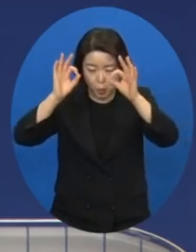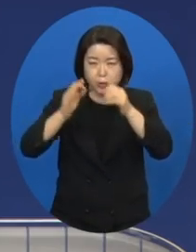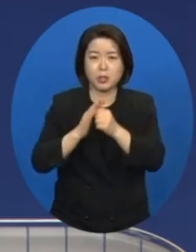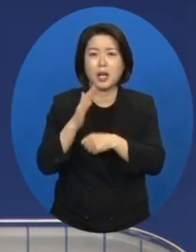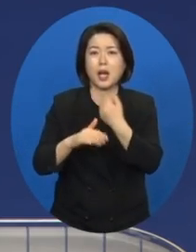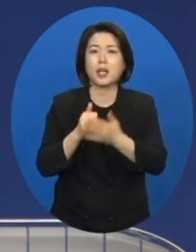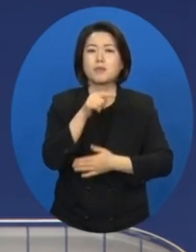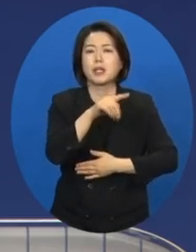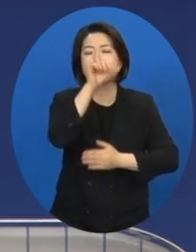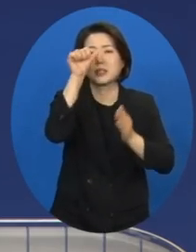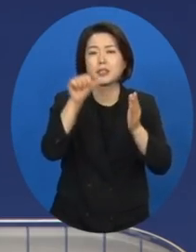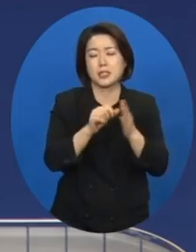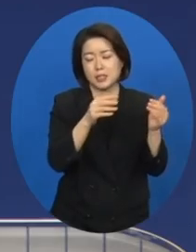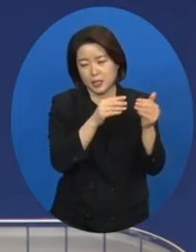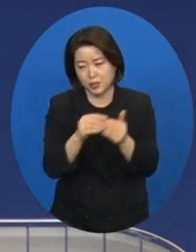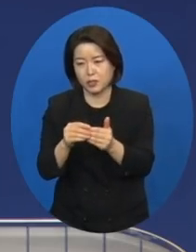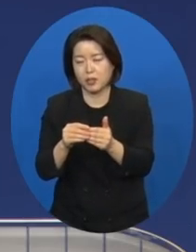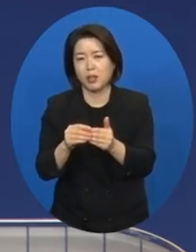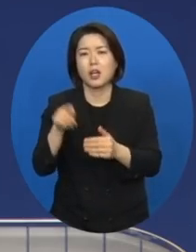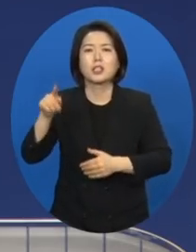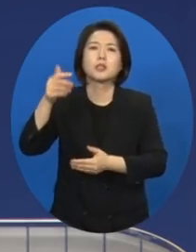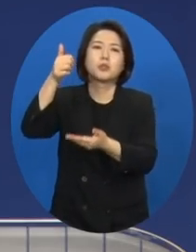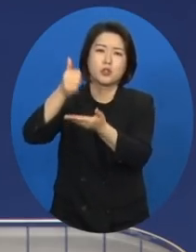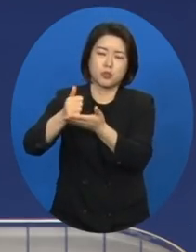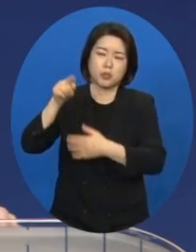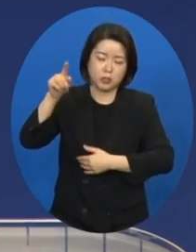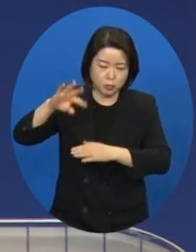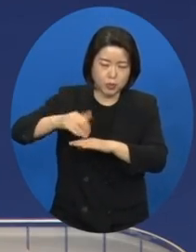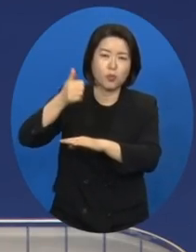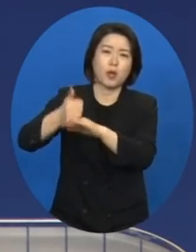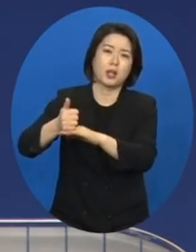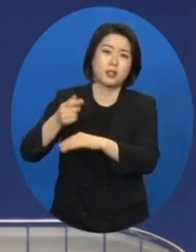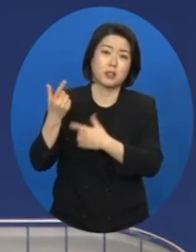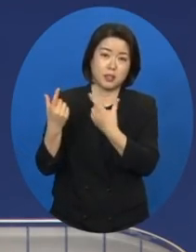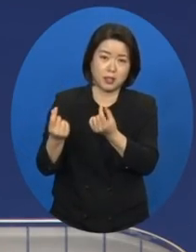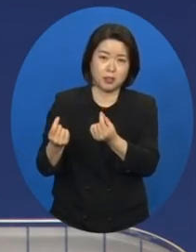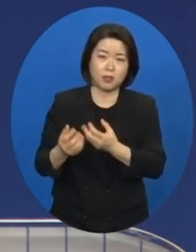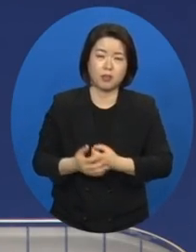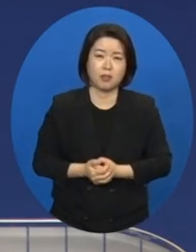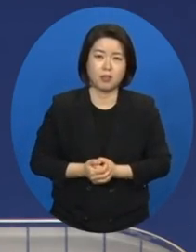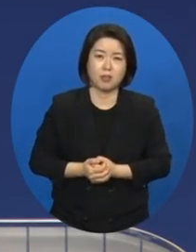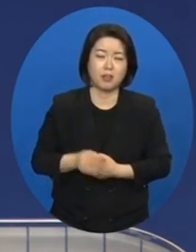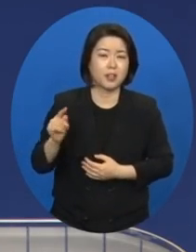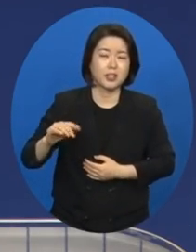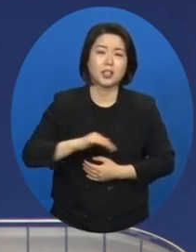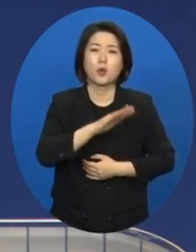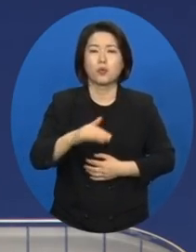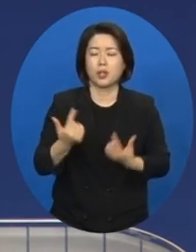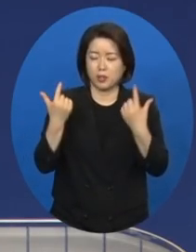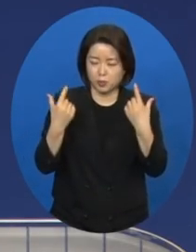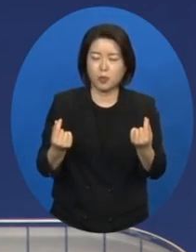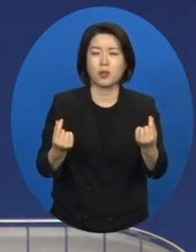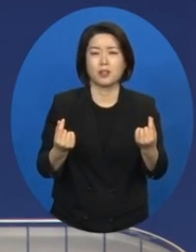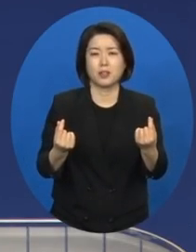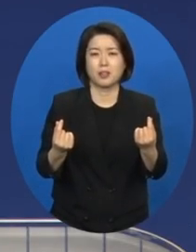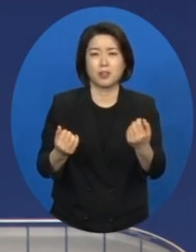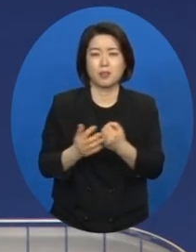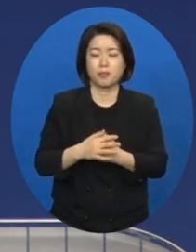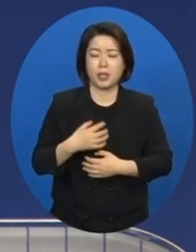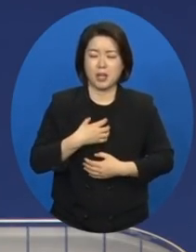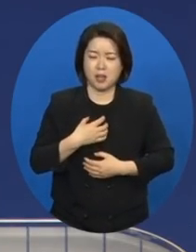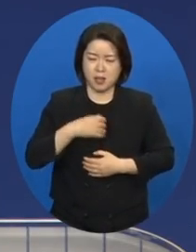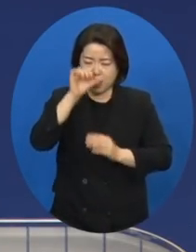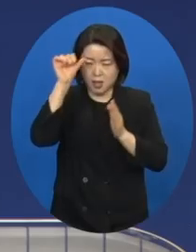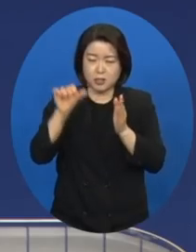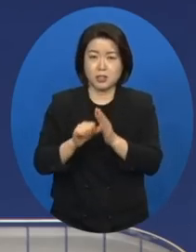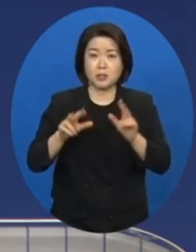인도하셨다. 그분이 주님이셨다. 그분이 왕이셨다라는 거죠. 이것이 우리에게도 동일한 것입니다. 거친 인생,